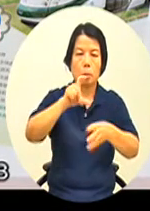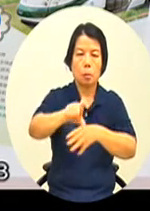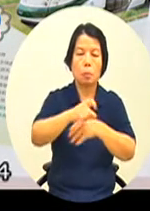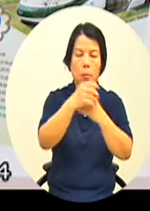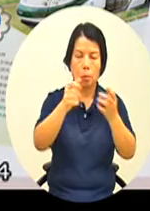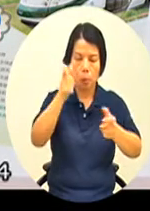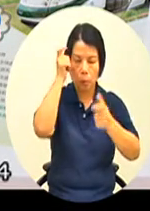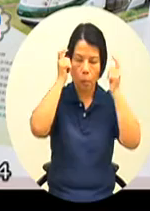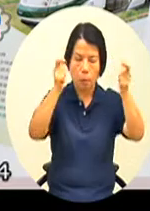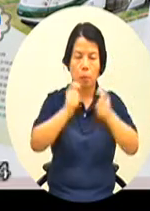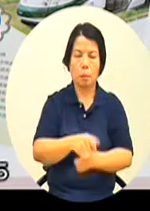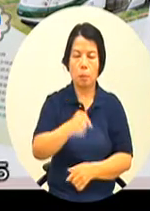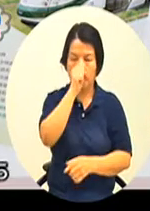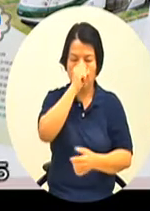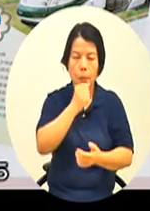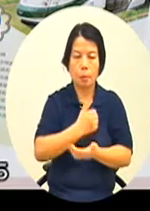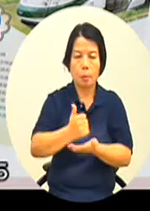好运。